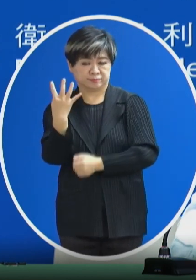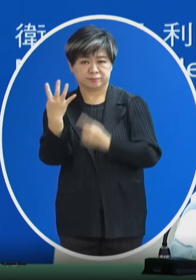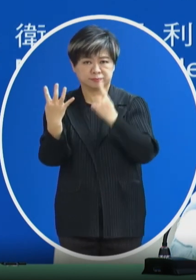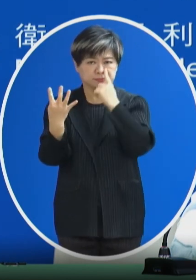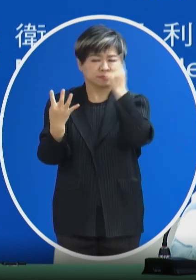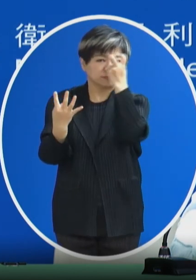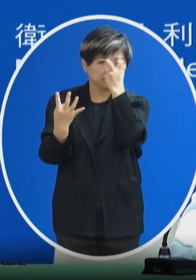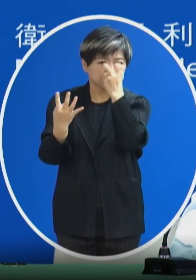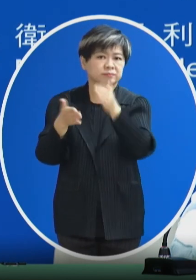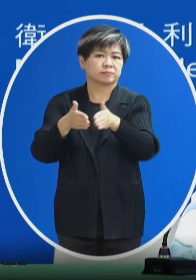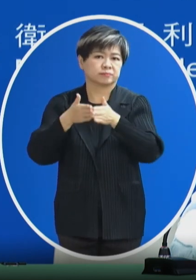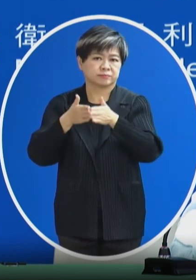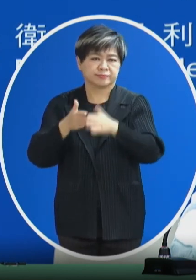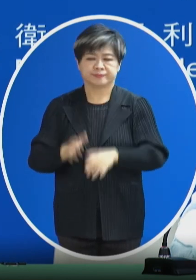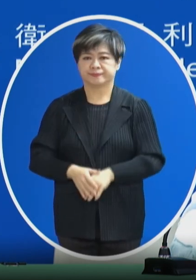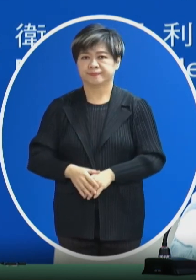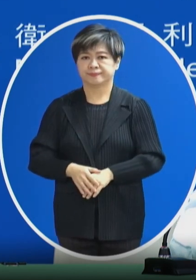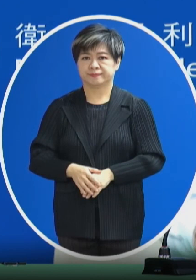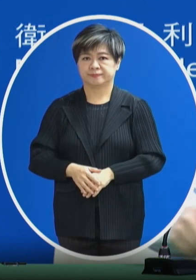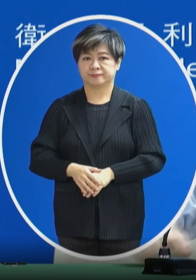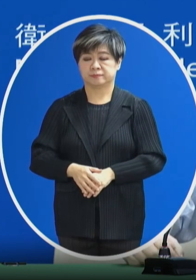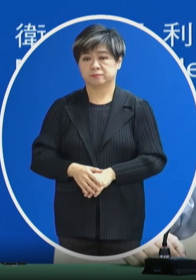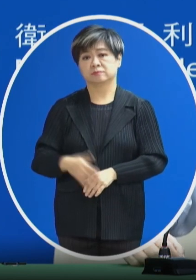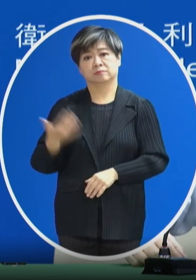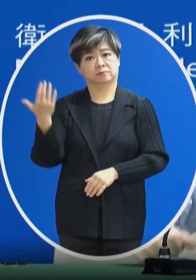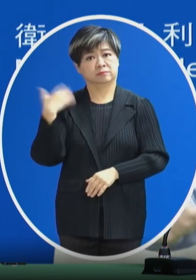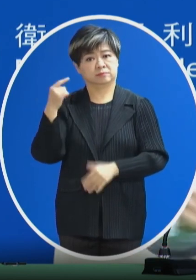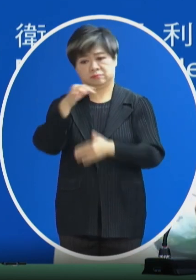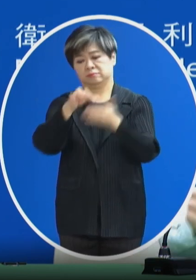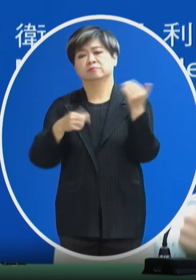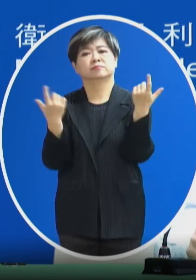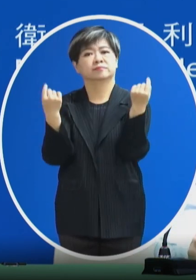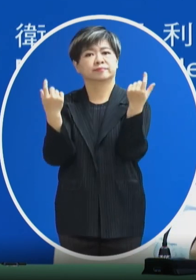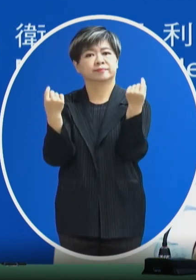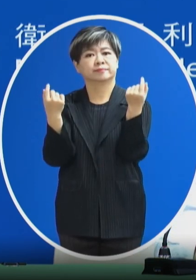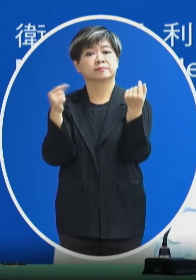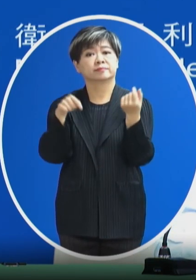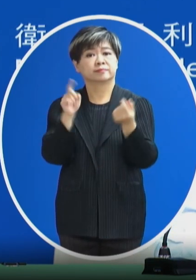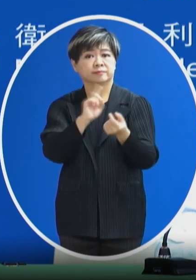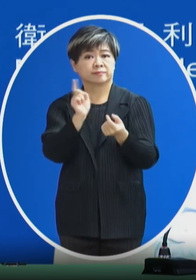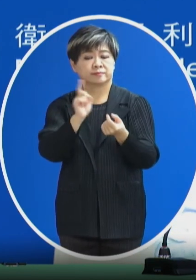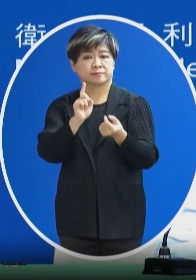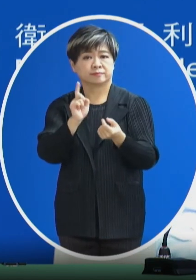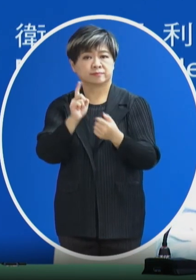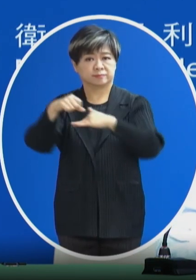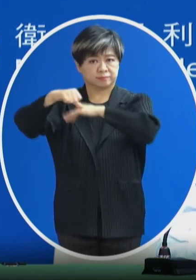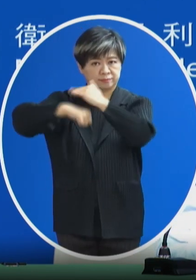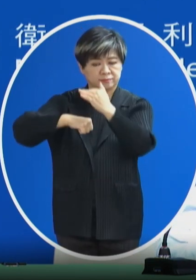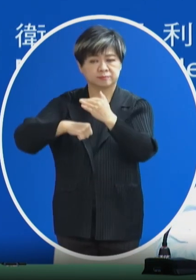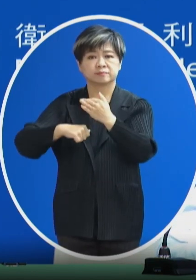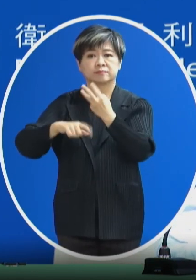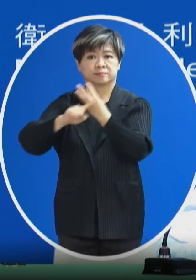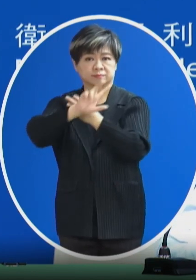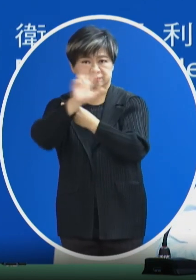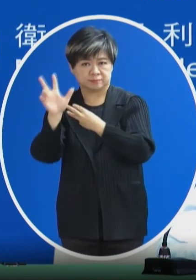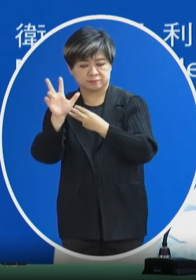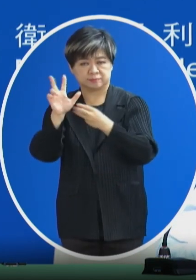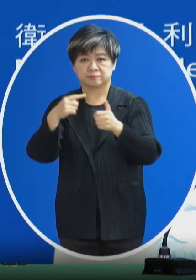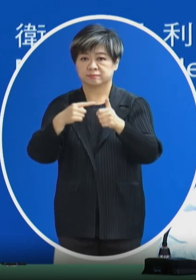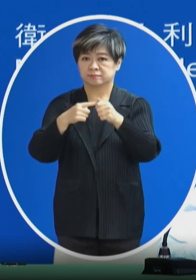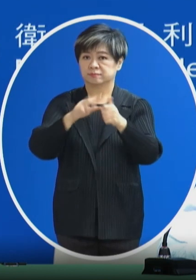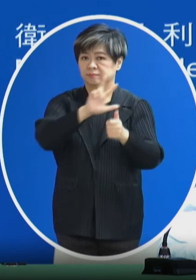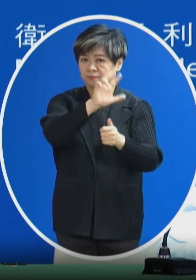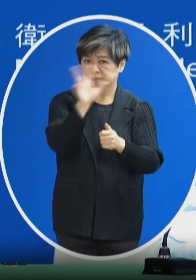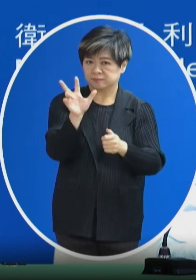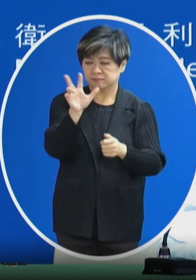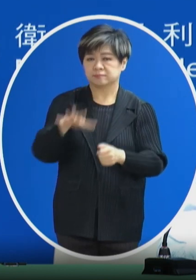筛。那也就是说跟先前的规定是一样的哦，就是入境当日或第一天，那